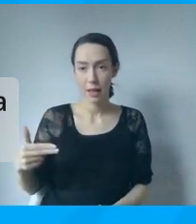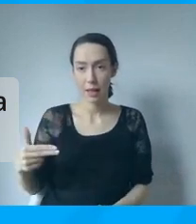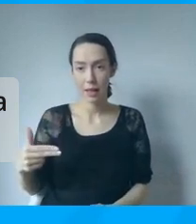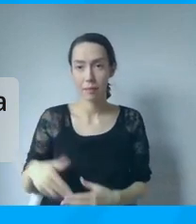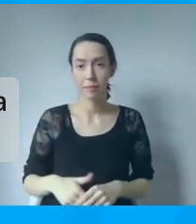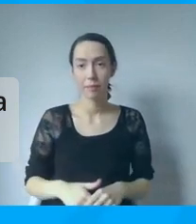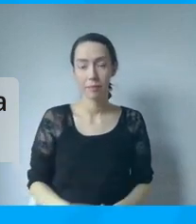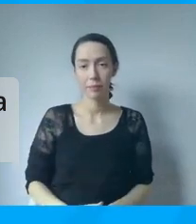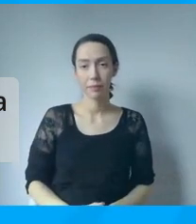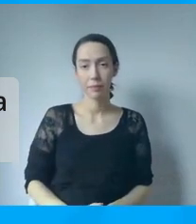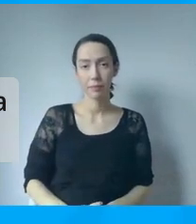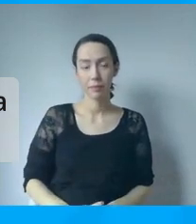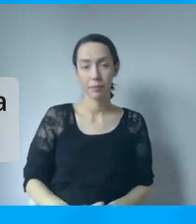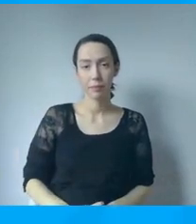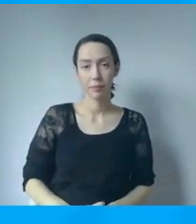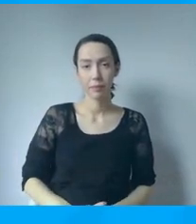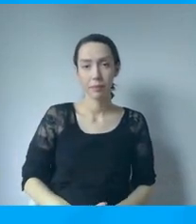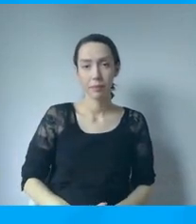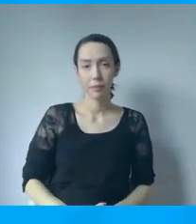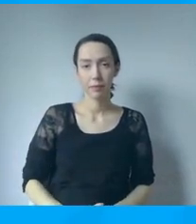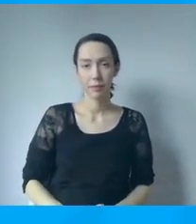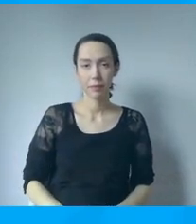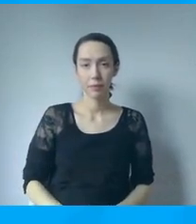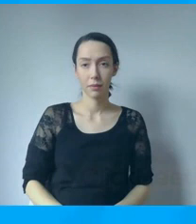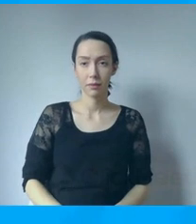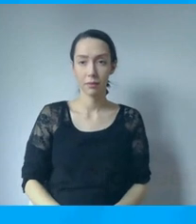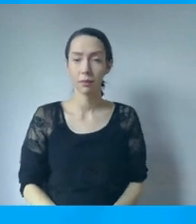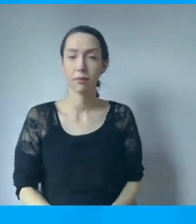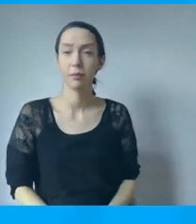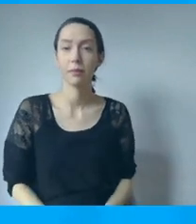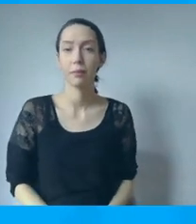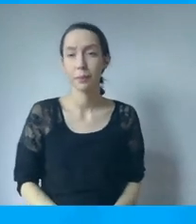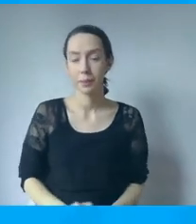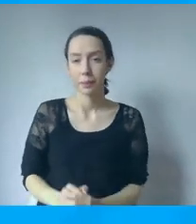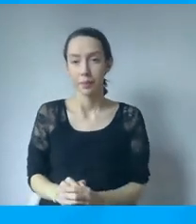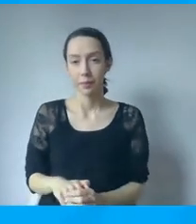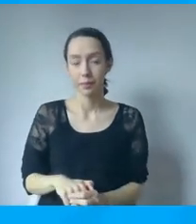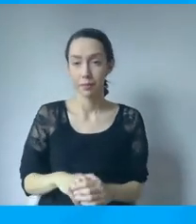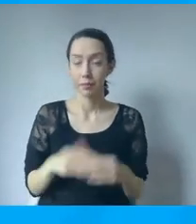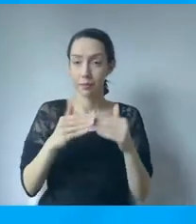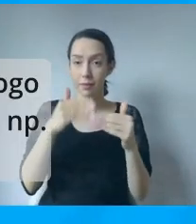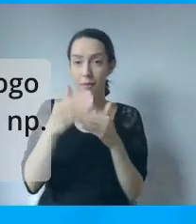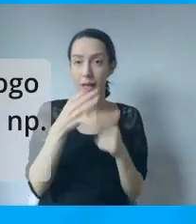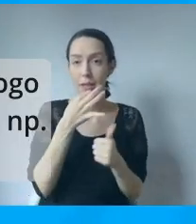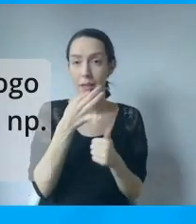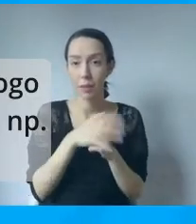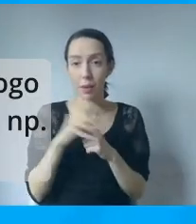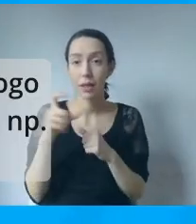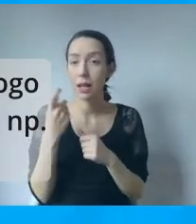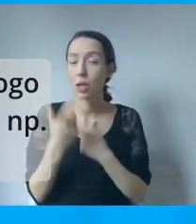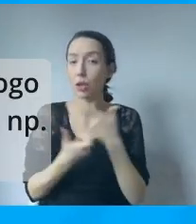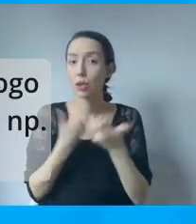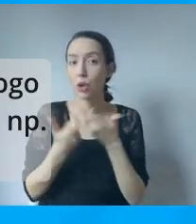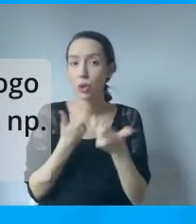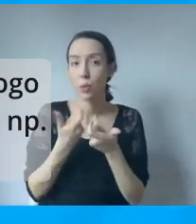kwalifikacyjnej. Dobrze, kolejne pytanie. Co zrobić, by w doświadczeniu